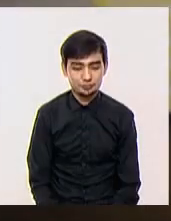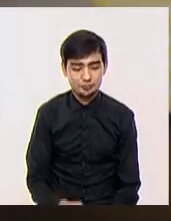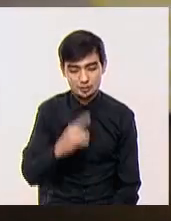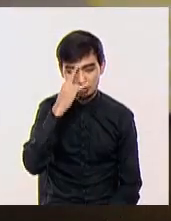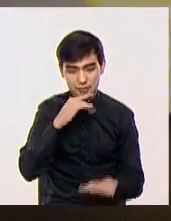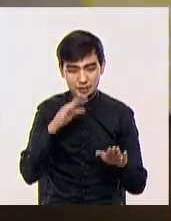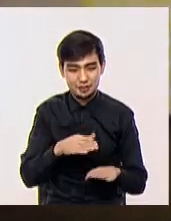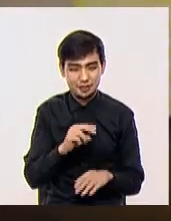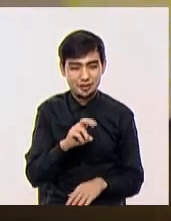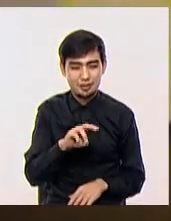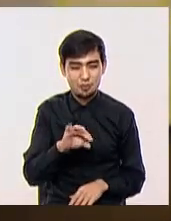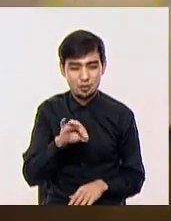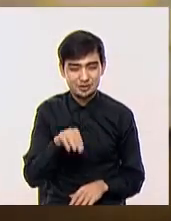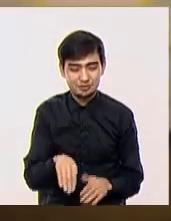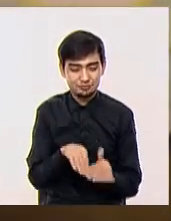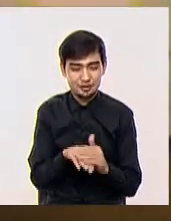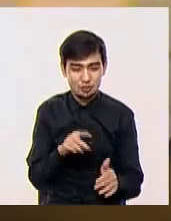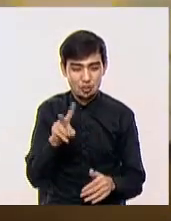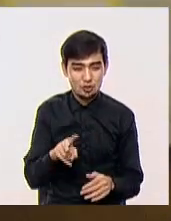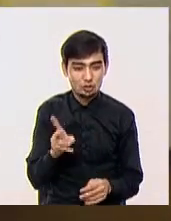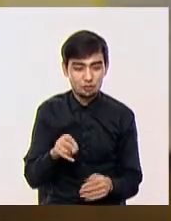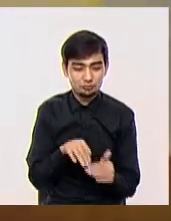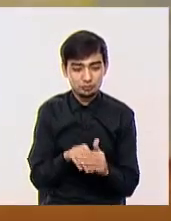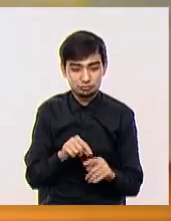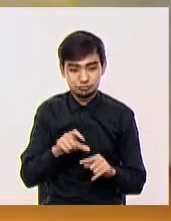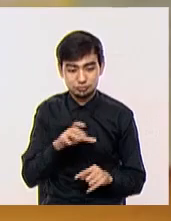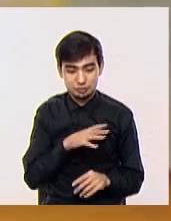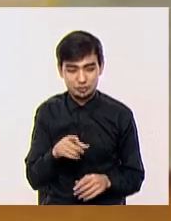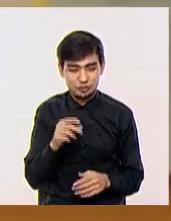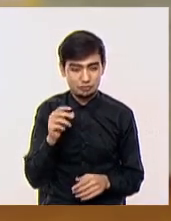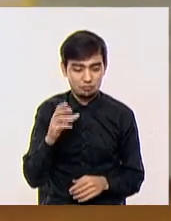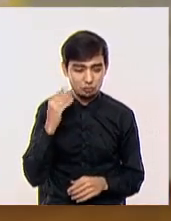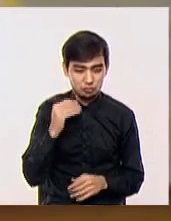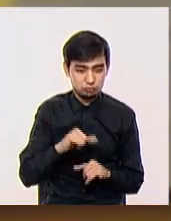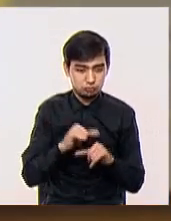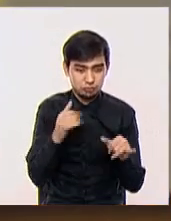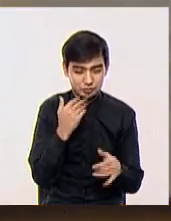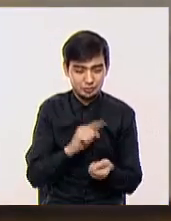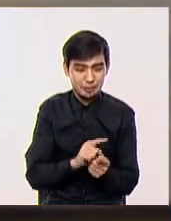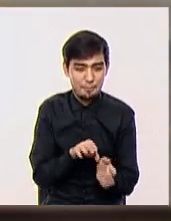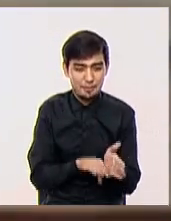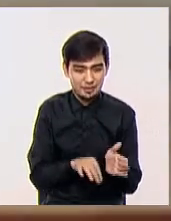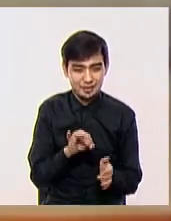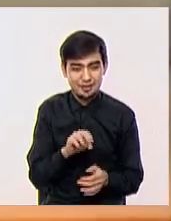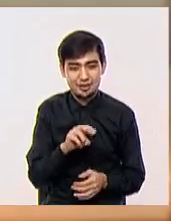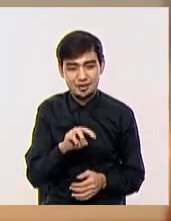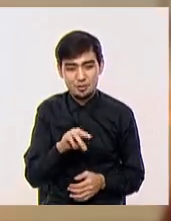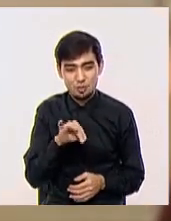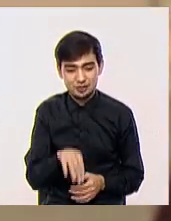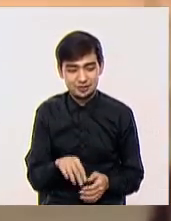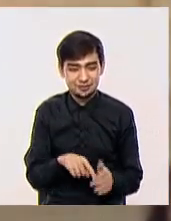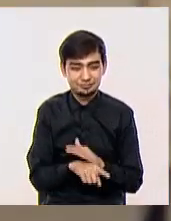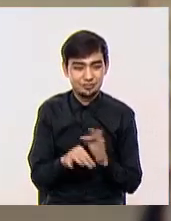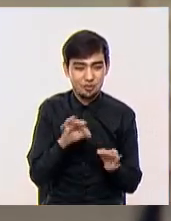Қазақстанда депозиттегі қаражатын доллармен сақтайтындар саны өсіп жатқан жоқ, яғни еш өзгеріссіз. Өйткені депозиттің орташа